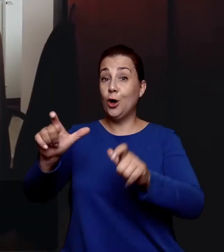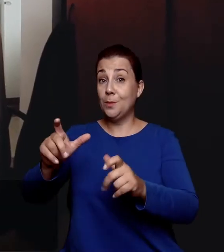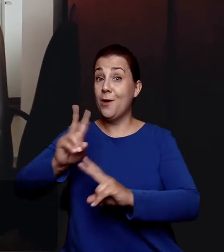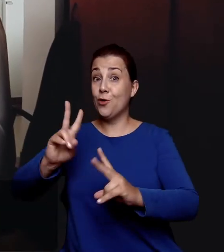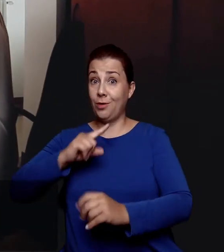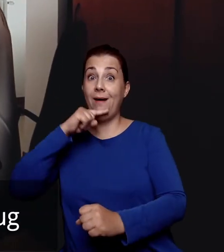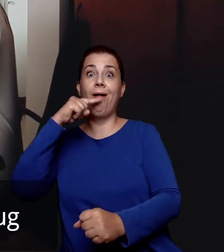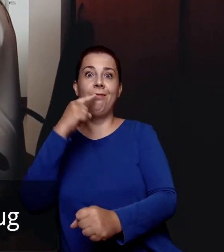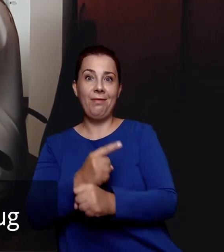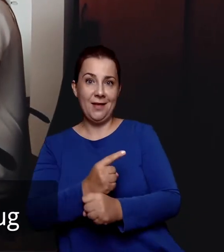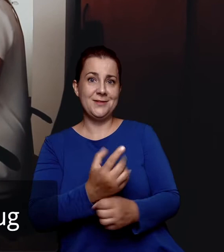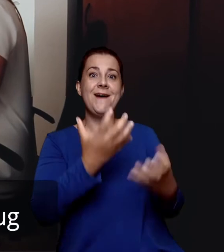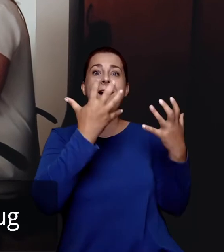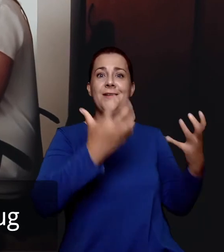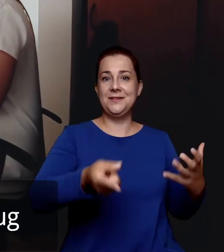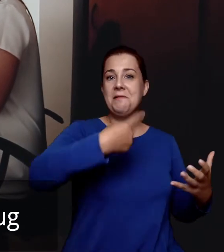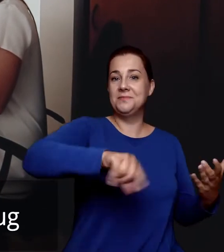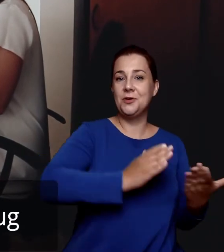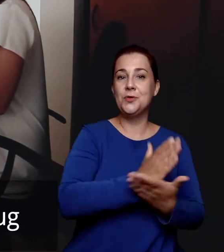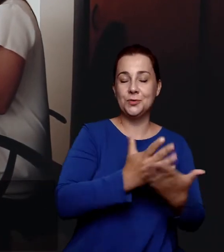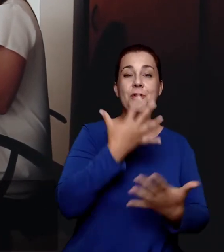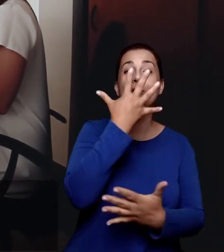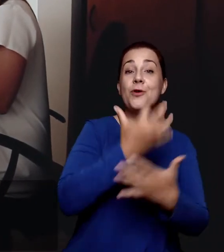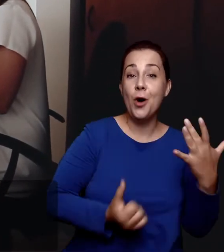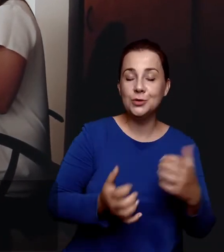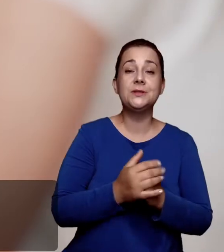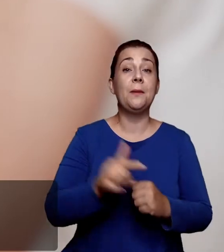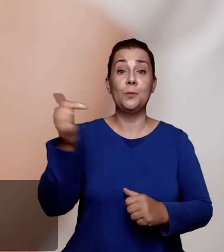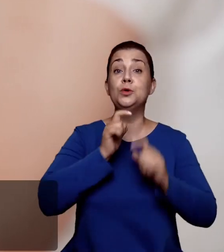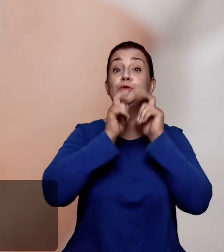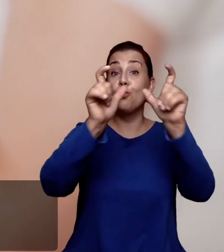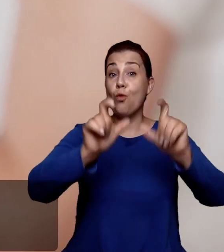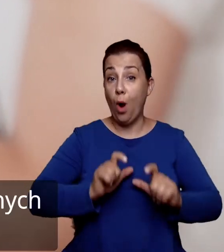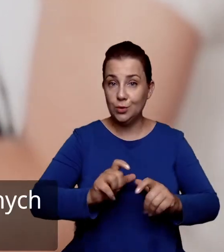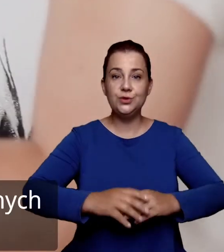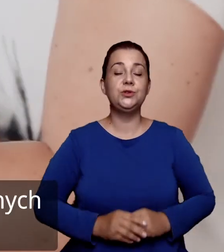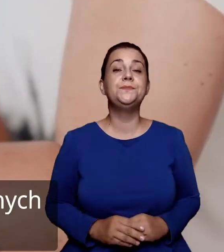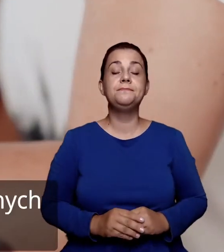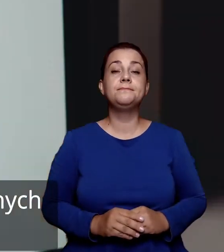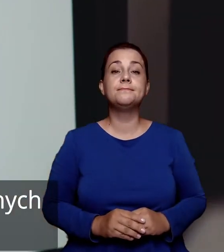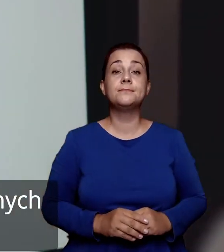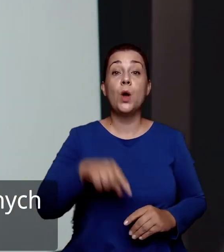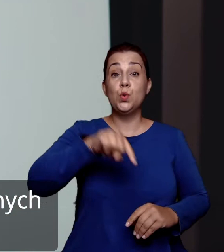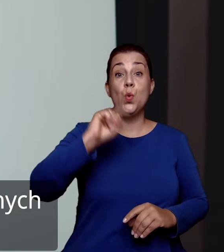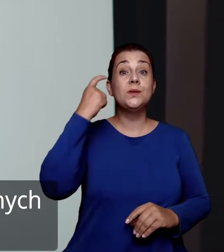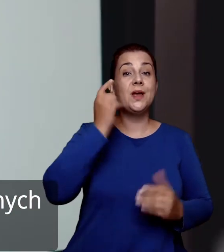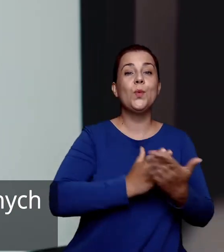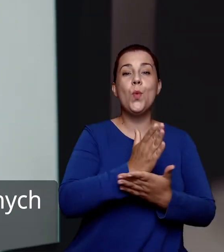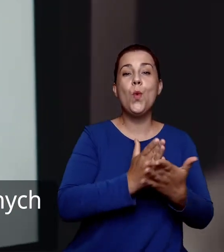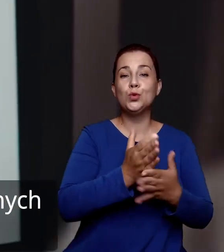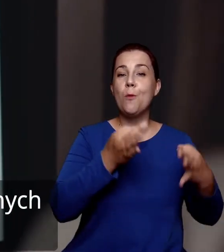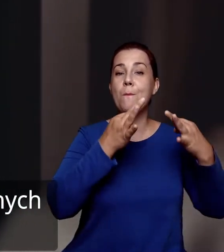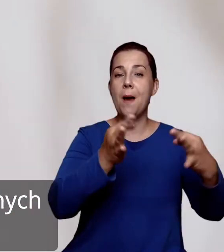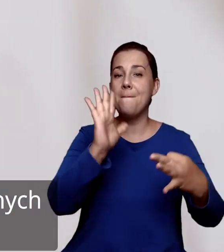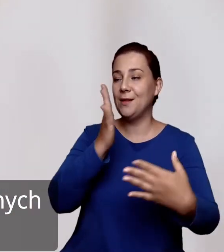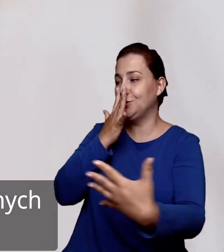podejmą decyzję, że chciałyby skorzystać z naszych usług muszą się do nas zgłosić i w naszym Centrum Usług Motoryzacyjnych zostaną